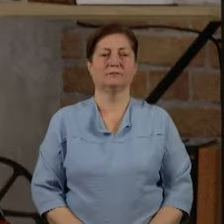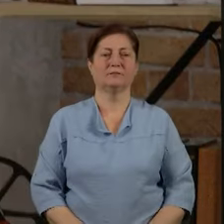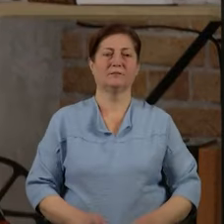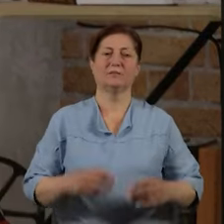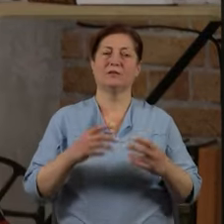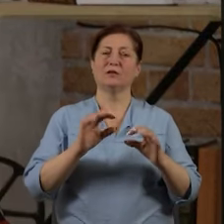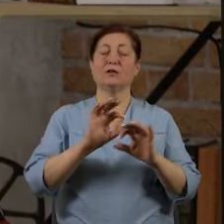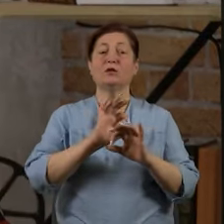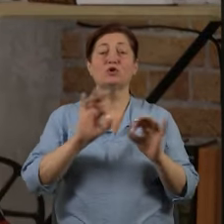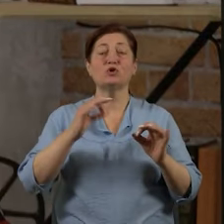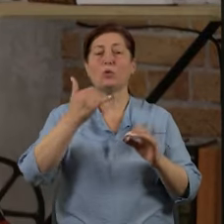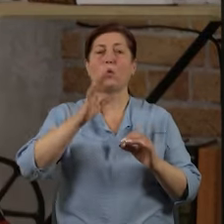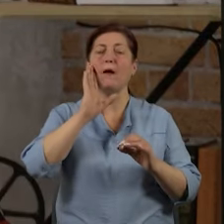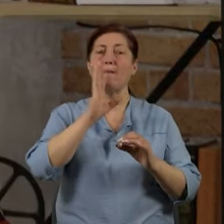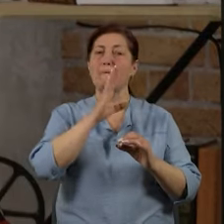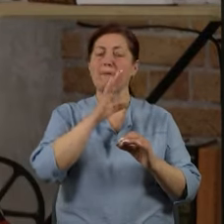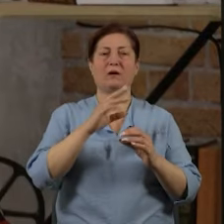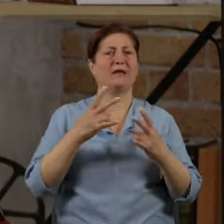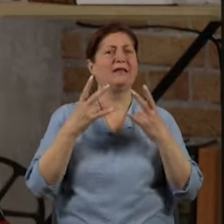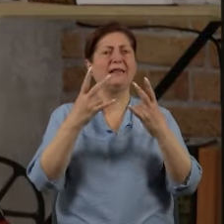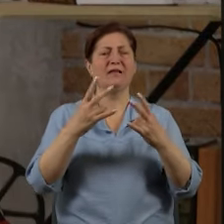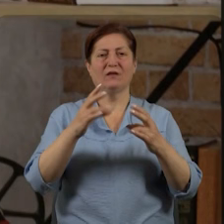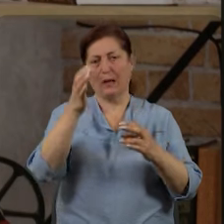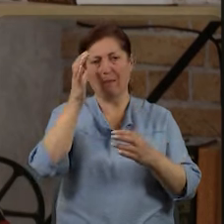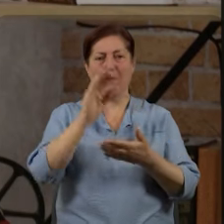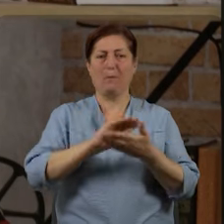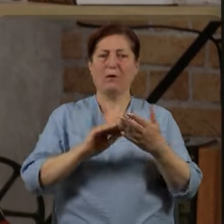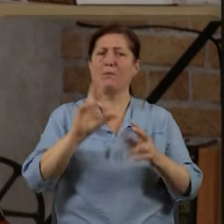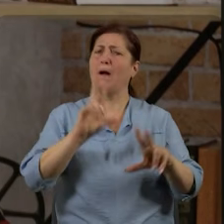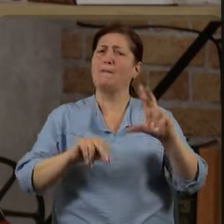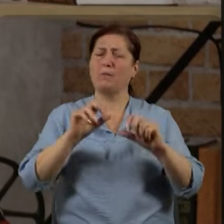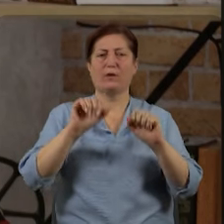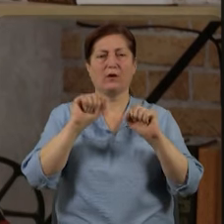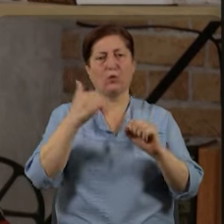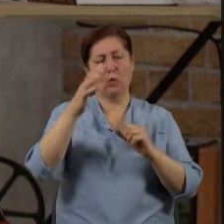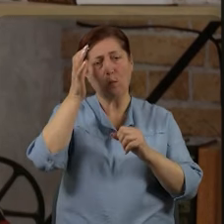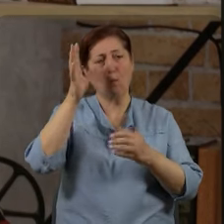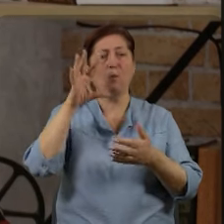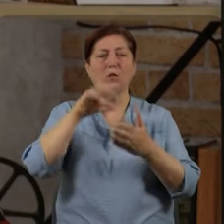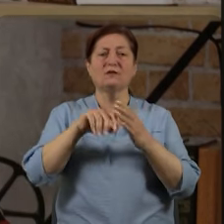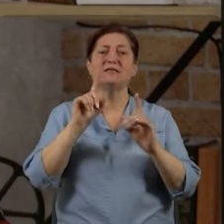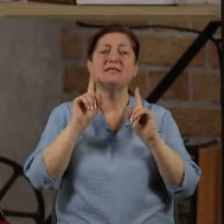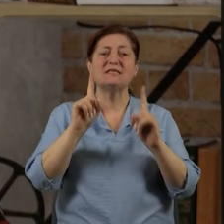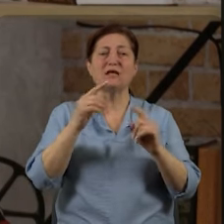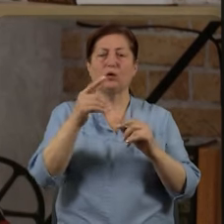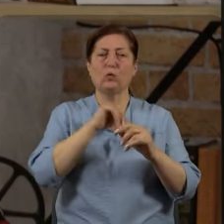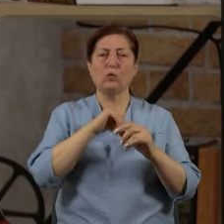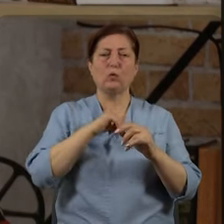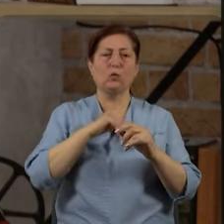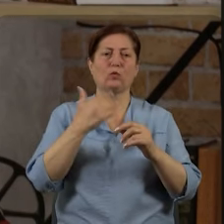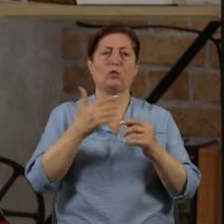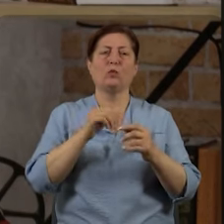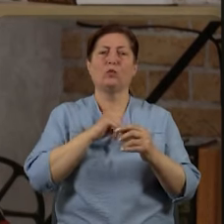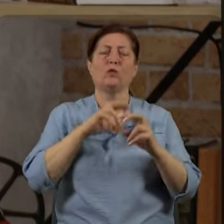Չնայած այդ մայրերին նվիրված բանաստեղծություններ պարբերաբար կարելի է հանդիպել մեր պոեզիայում, սակայն այն որպես երևույթ եւ